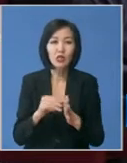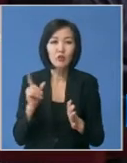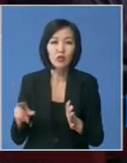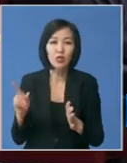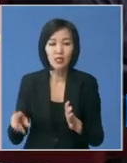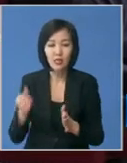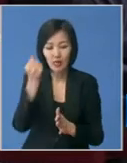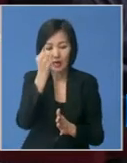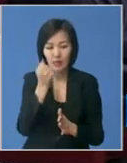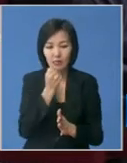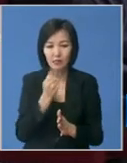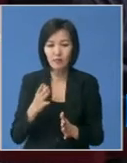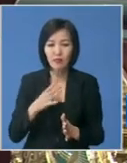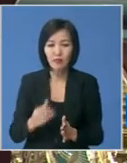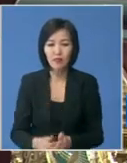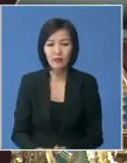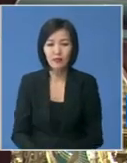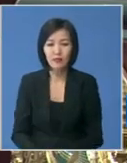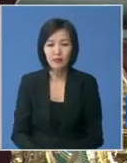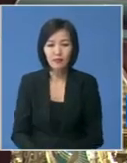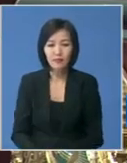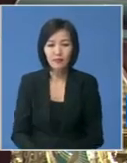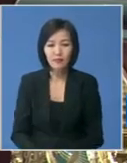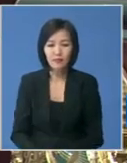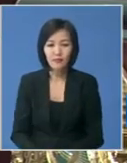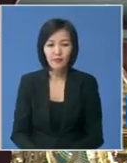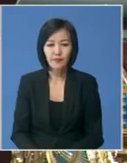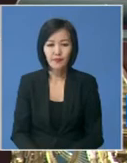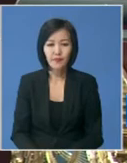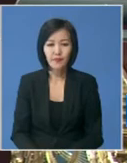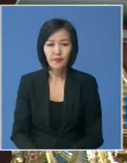бас шығарып жүрген мәслихат депутаттарына алғысын білдірді.